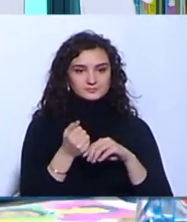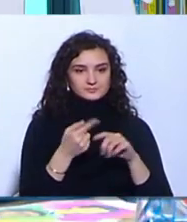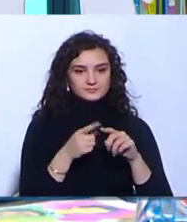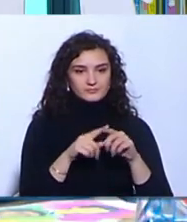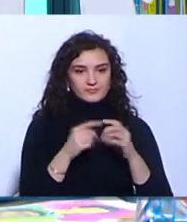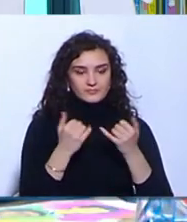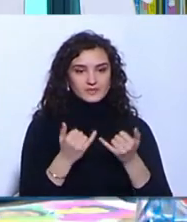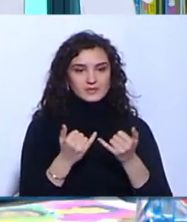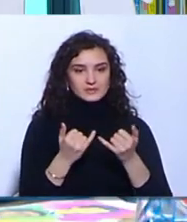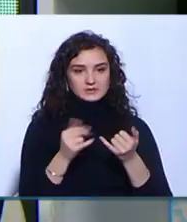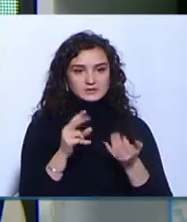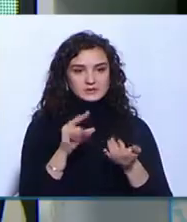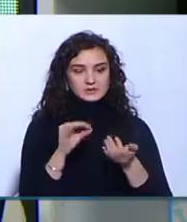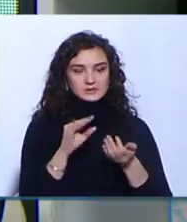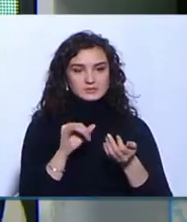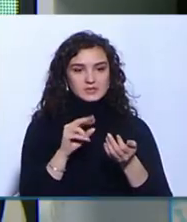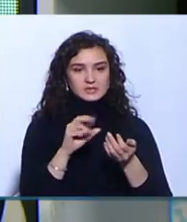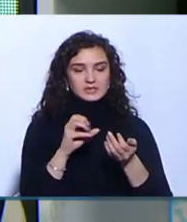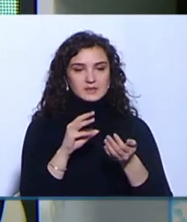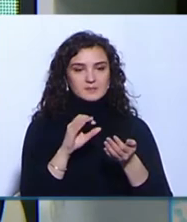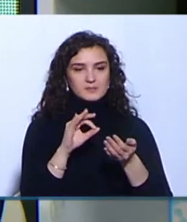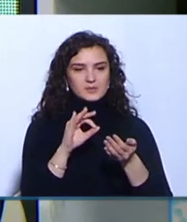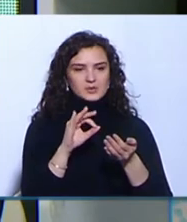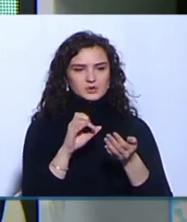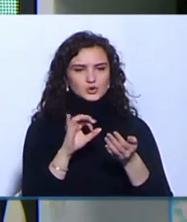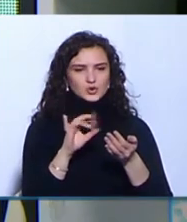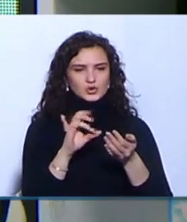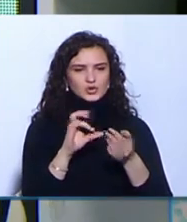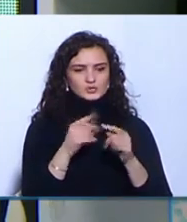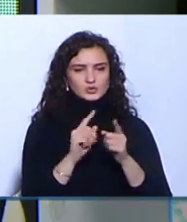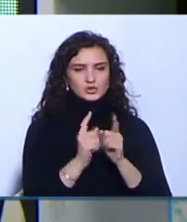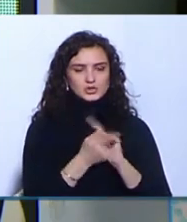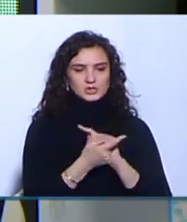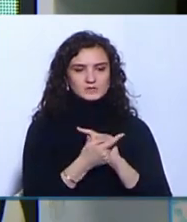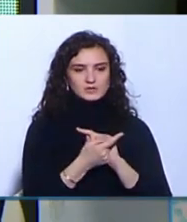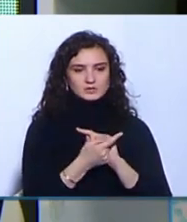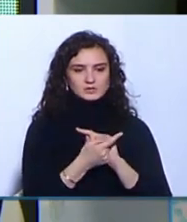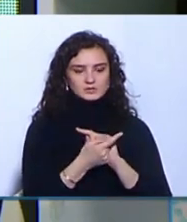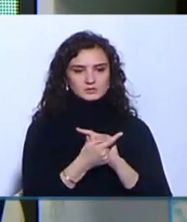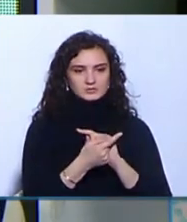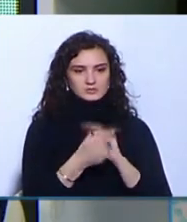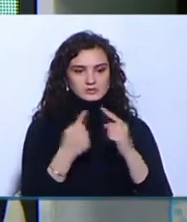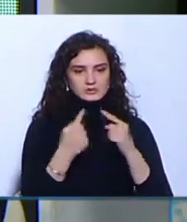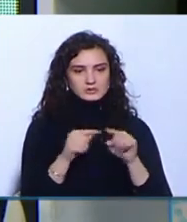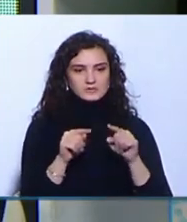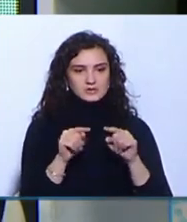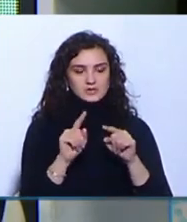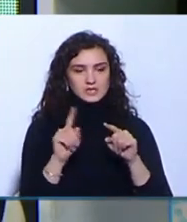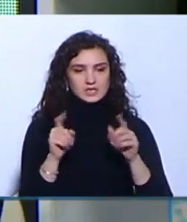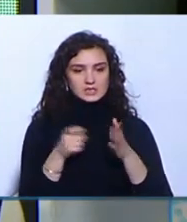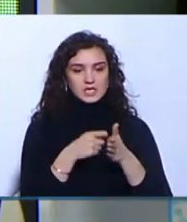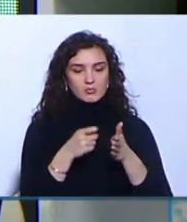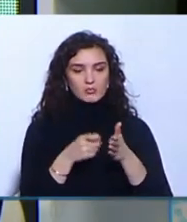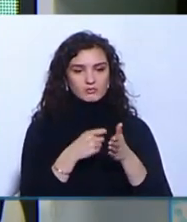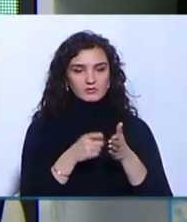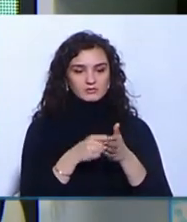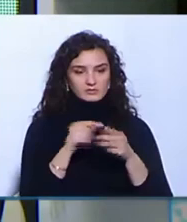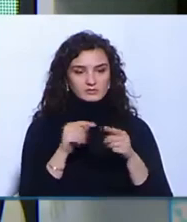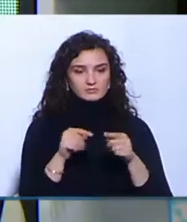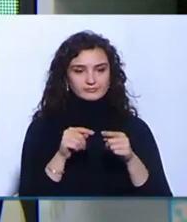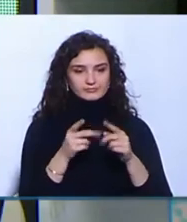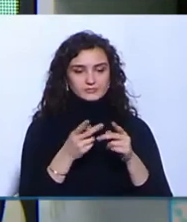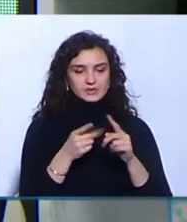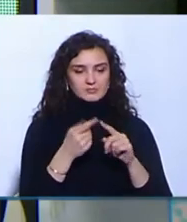არის დღეს. ლიმფადენექტომიები შედარებით შეიცვალა ეგრეთ წოდებული მოდარაჯე ლიმფური კვანძების გამოკვლევით და ამ მოდარაჯე ლიმფური